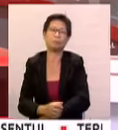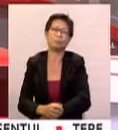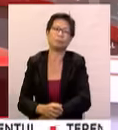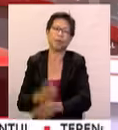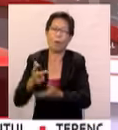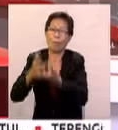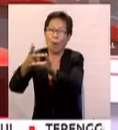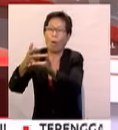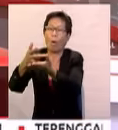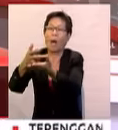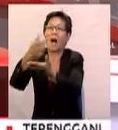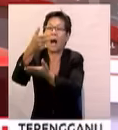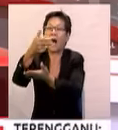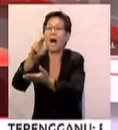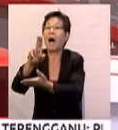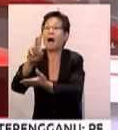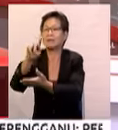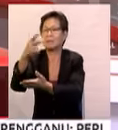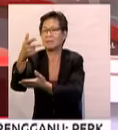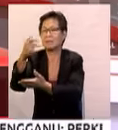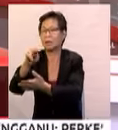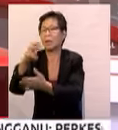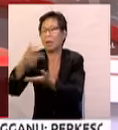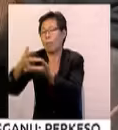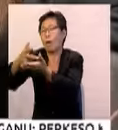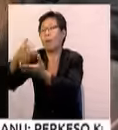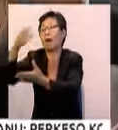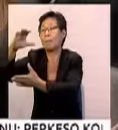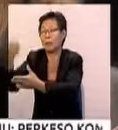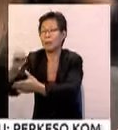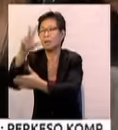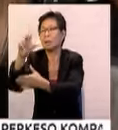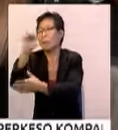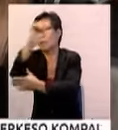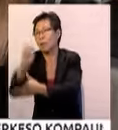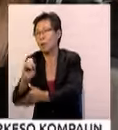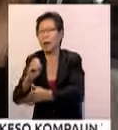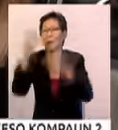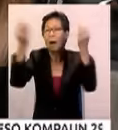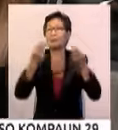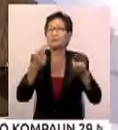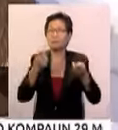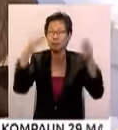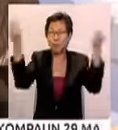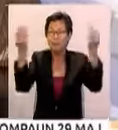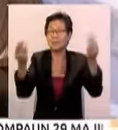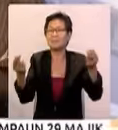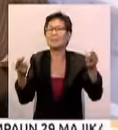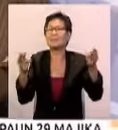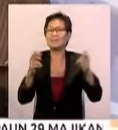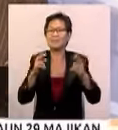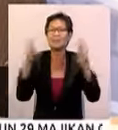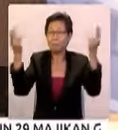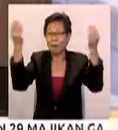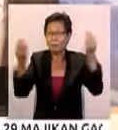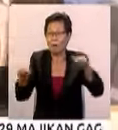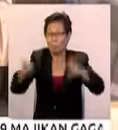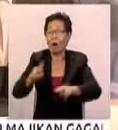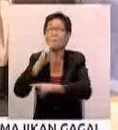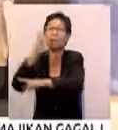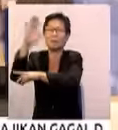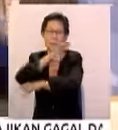Port Holdings Limited 30%. Majlis menandatangani perjanjian disaksikan oleh Perdana Menteri Tun Dr. Mahathir Mohamad,